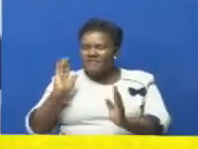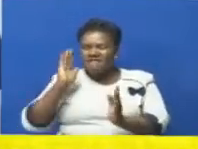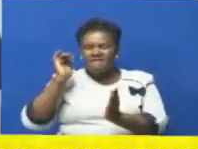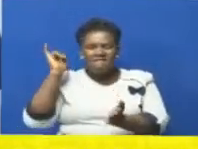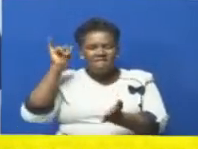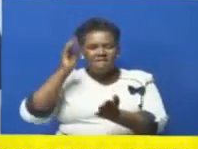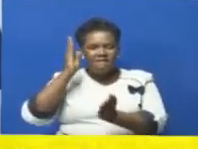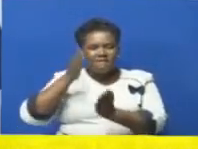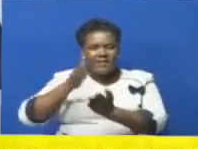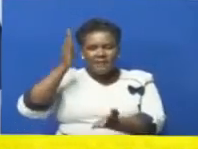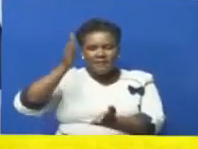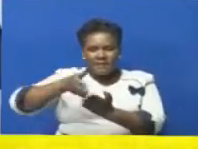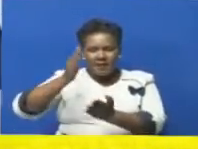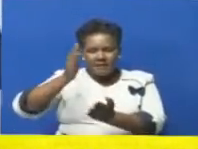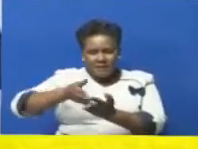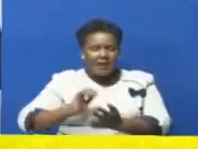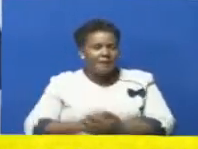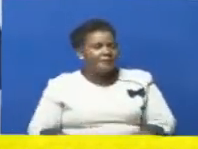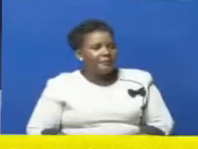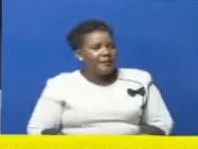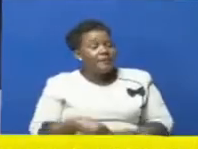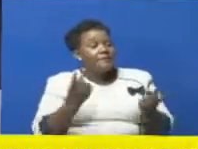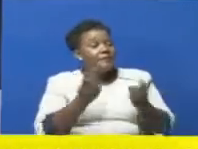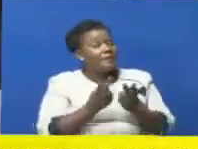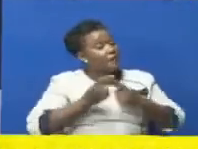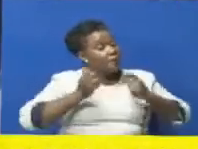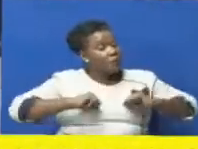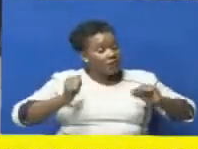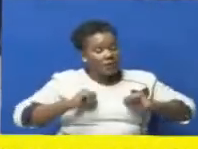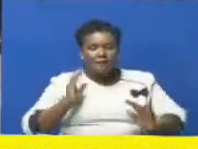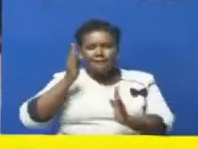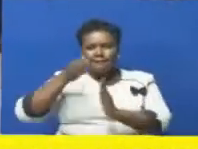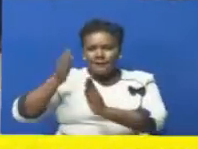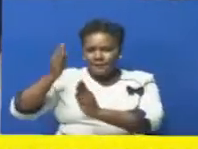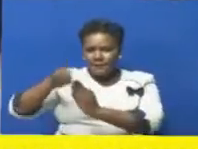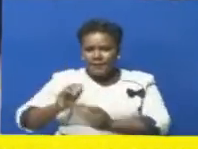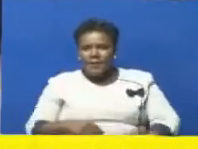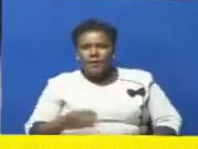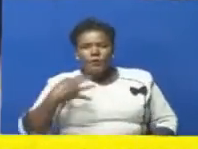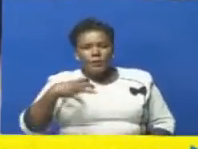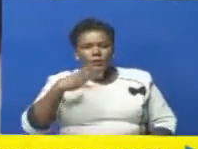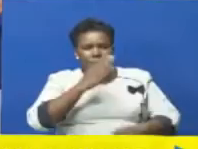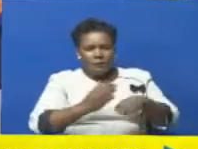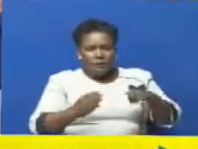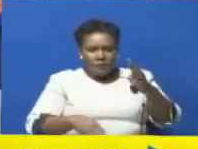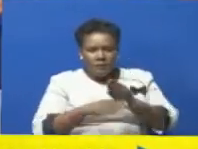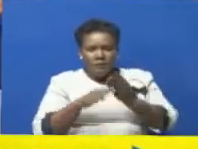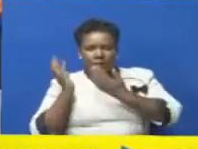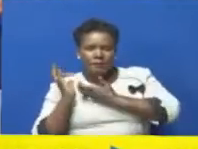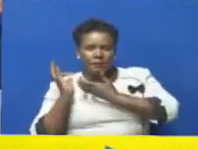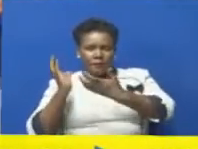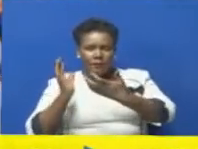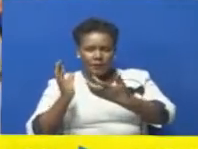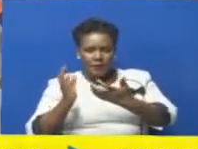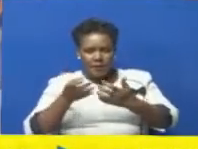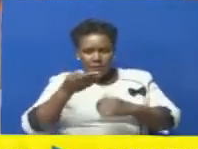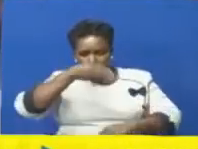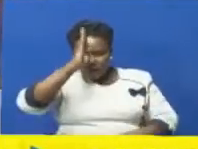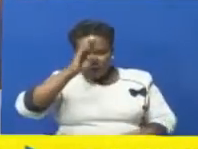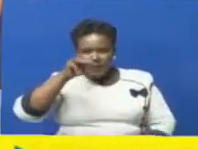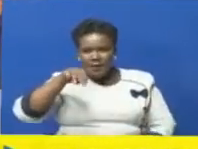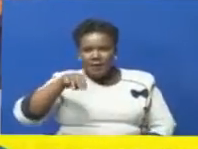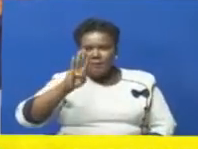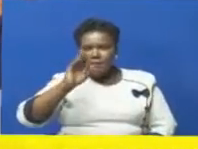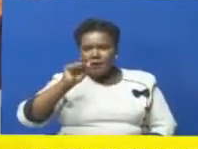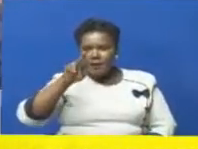wageni ambao pia bidhaa pia. Waziri wa Ujenzi na Uchukuzi nchini Profesa Makame Mbarawa amesema serikali